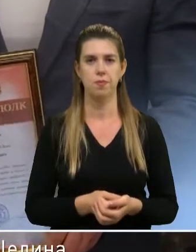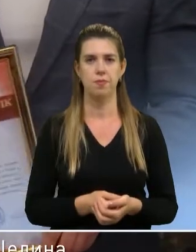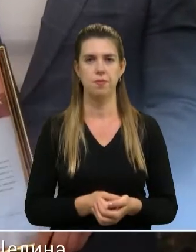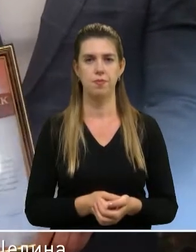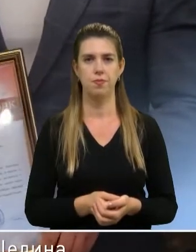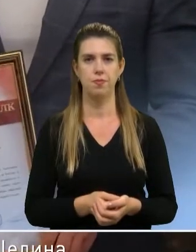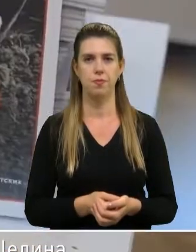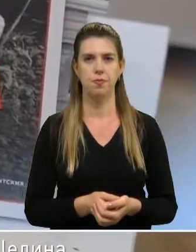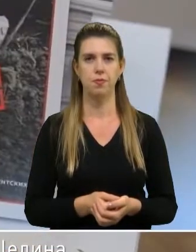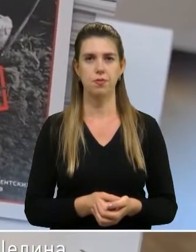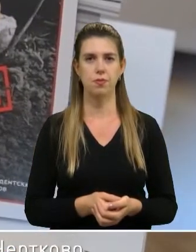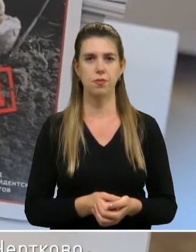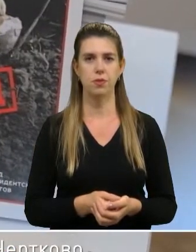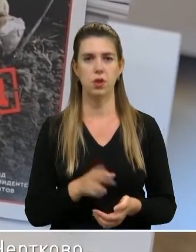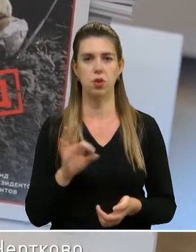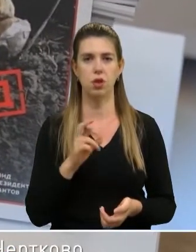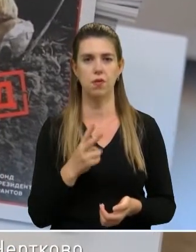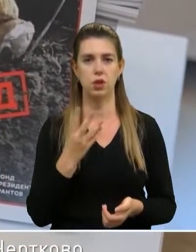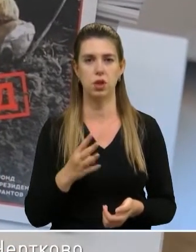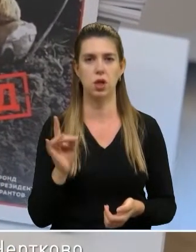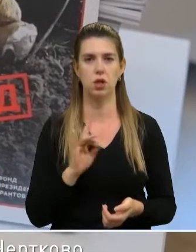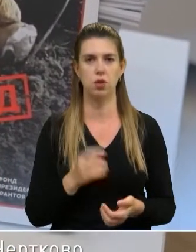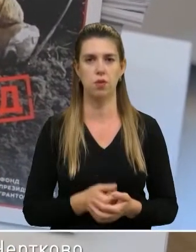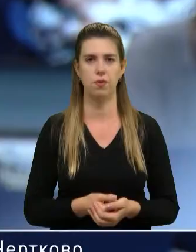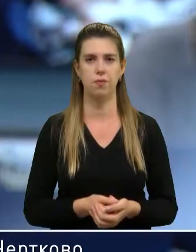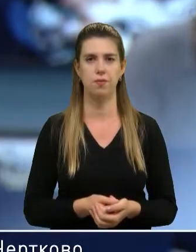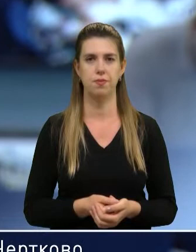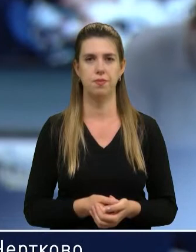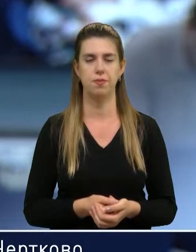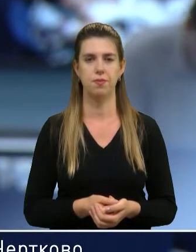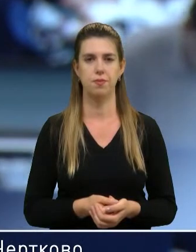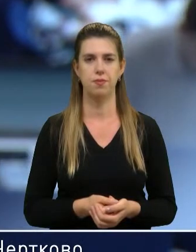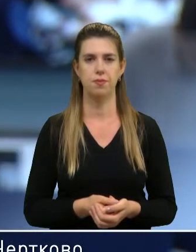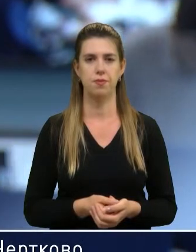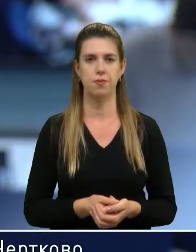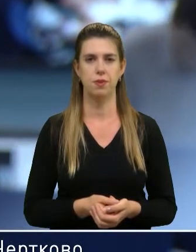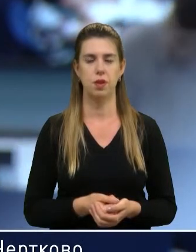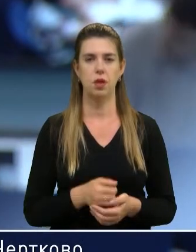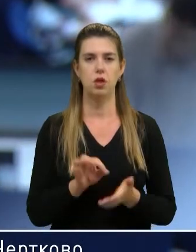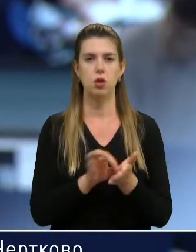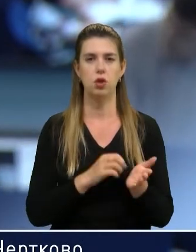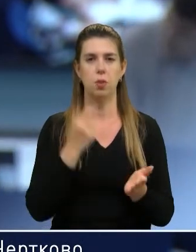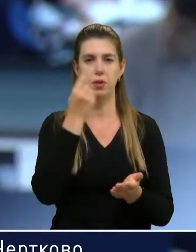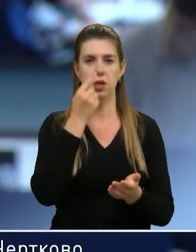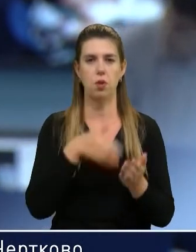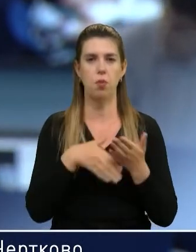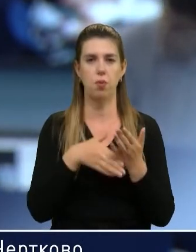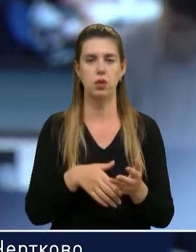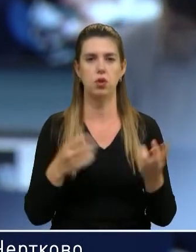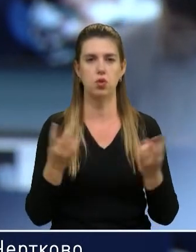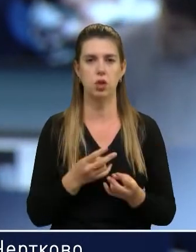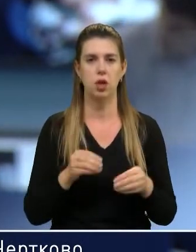Абросимова, Евгений Клименко, Дон-24, Ростов-на-Дону. Срочную психологическую помощь